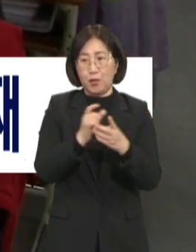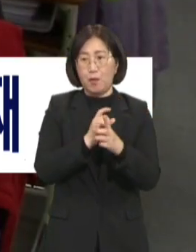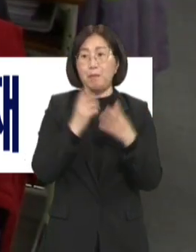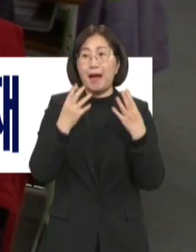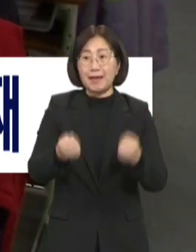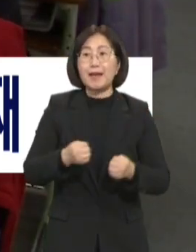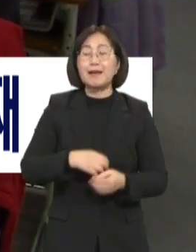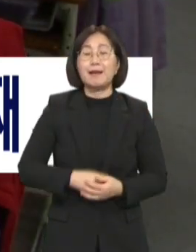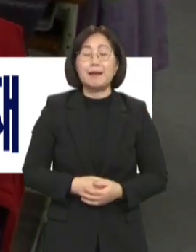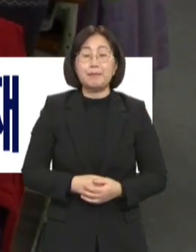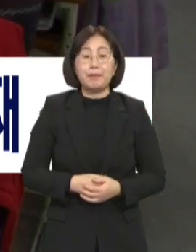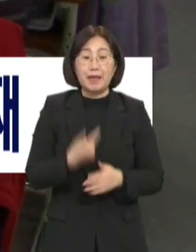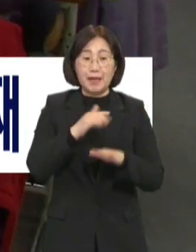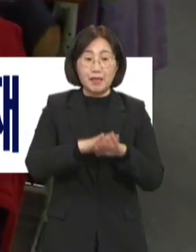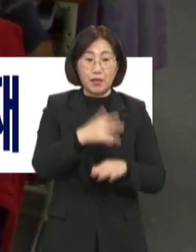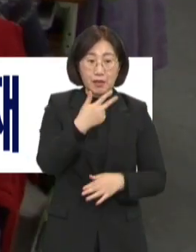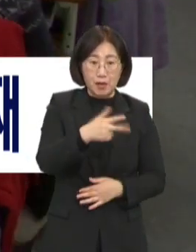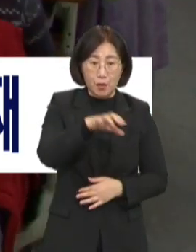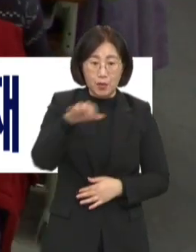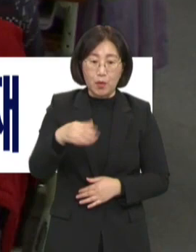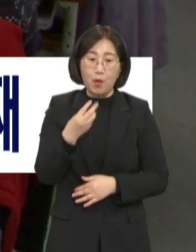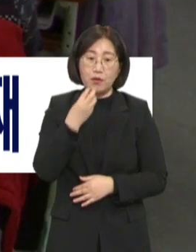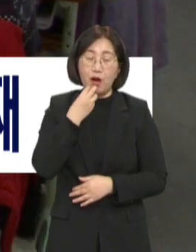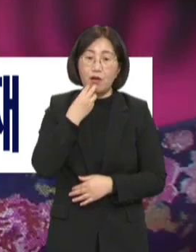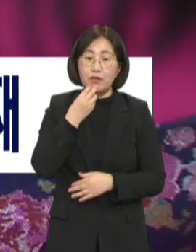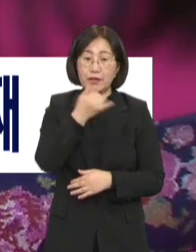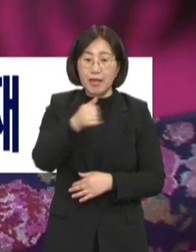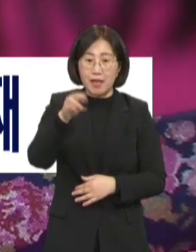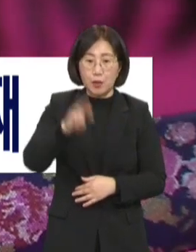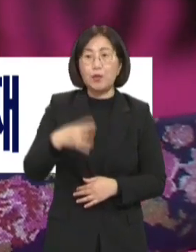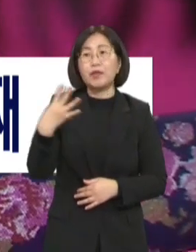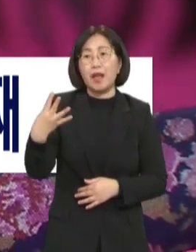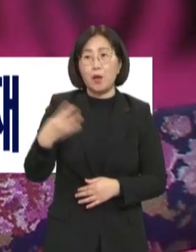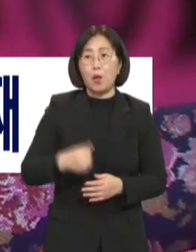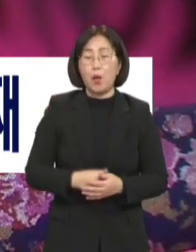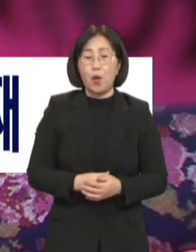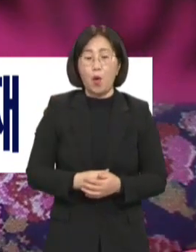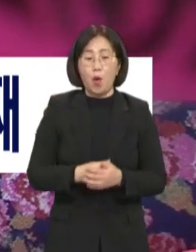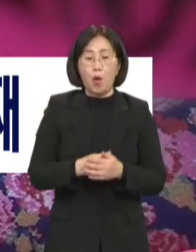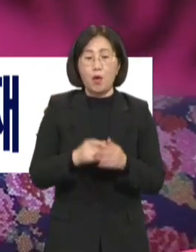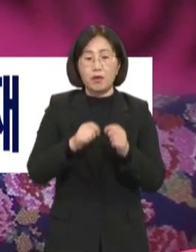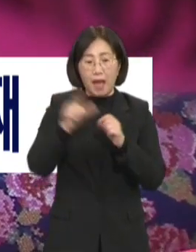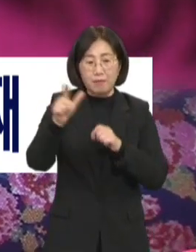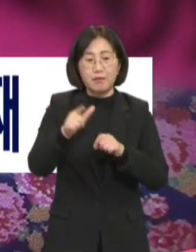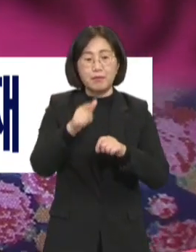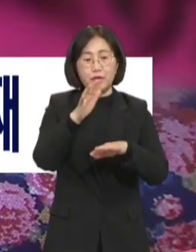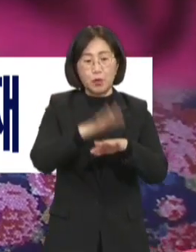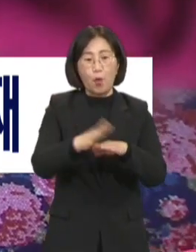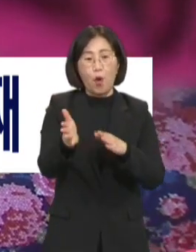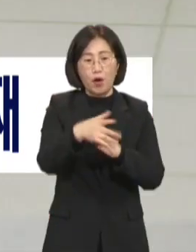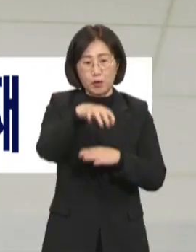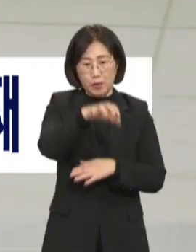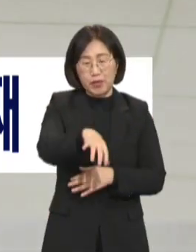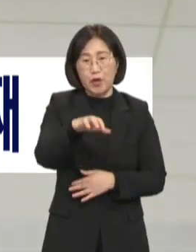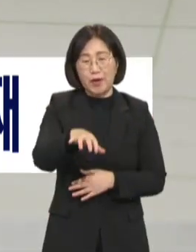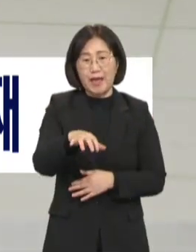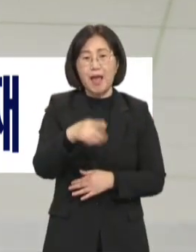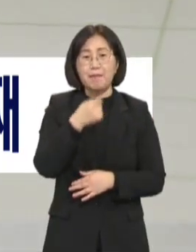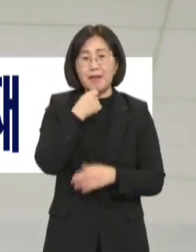만났습니다 대전은 일곱 곳 서울과 세종 네곳에 불과해 주로 농어촌 지역의 미니학교 많은